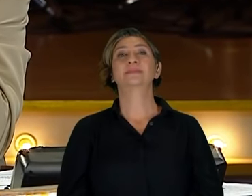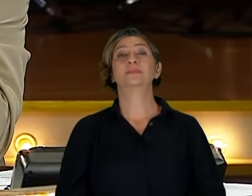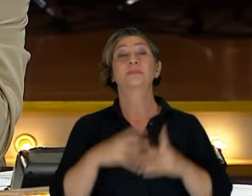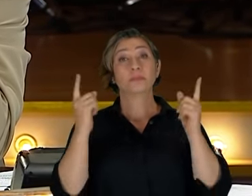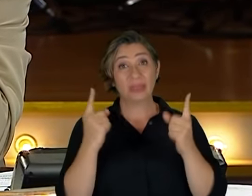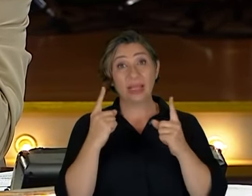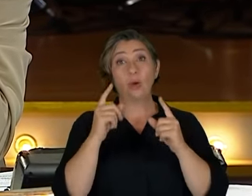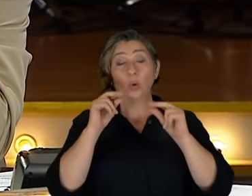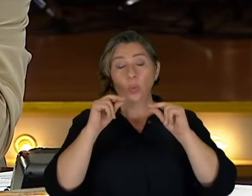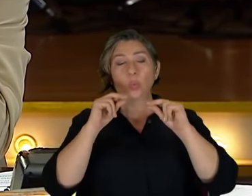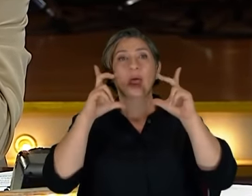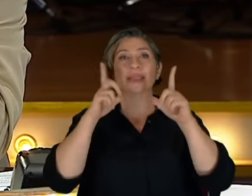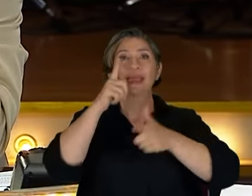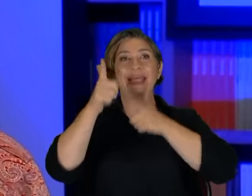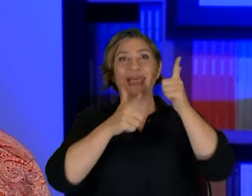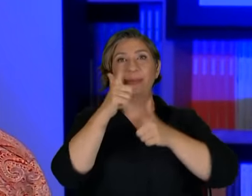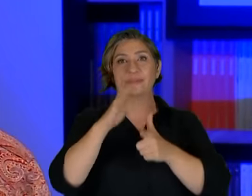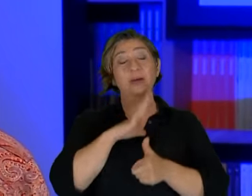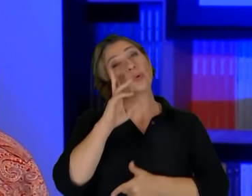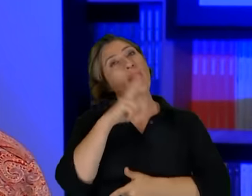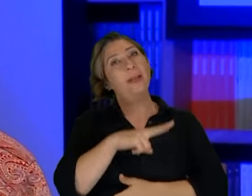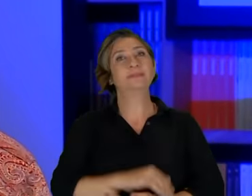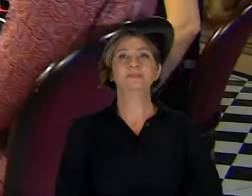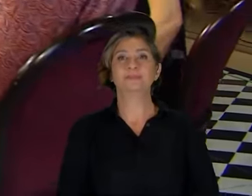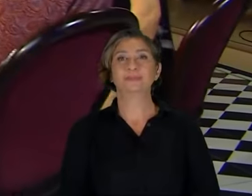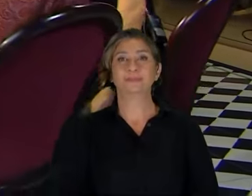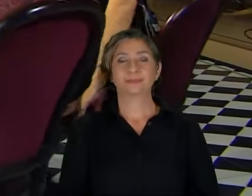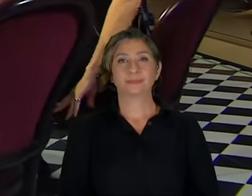Uyan klibi mi? Evet. Öyle bir şeyimiz var. Görelim onu.